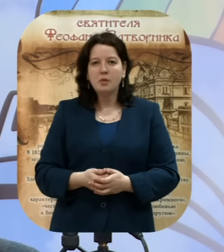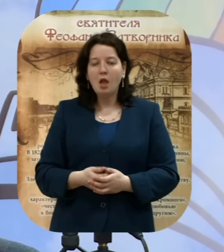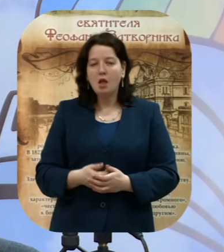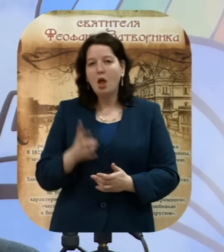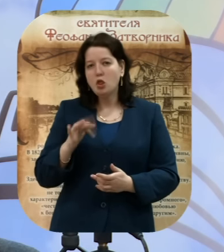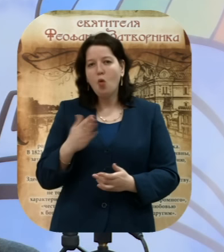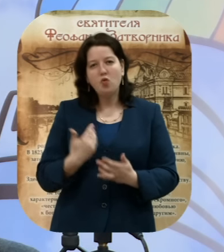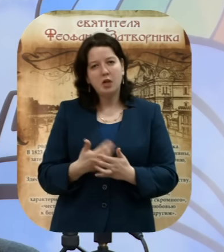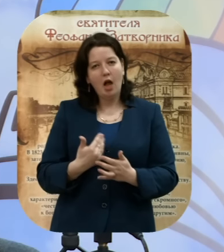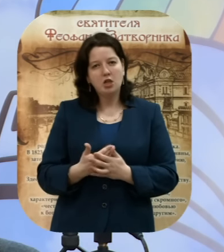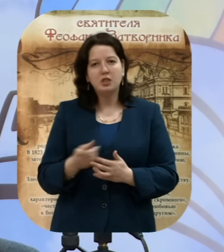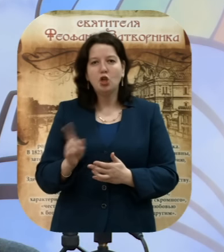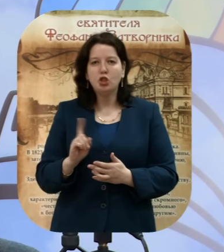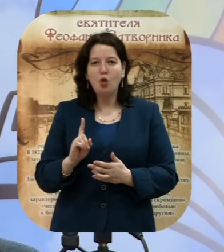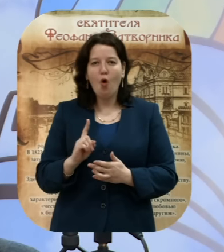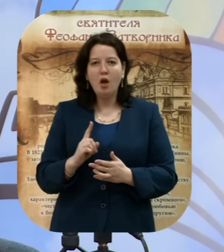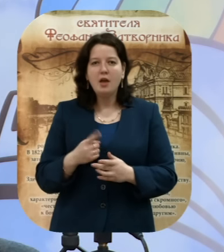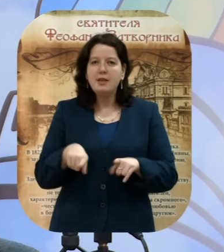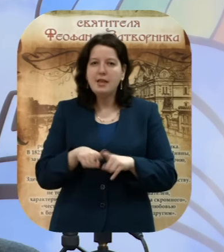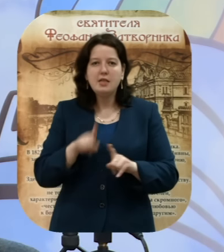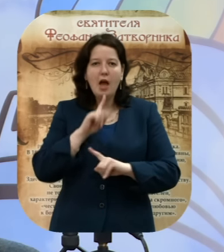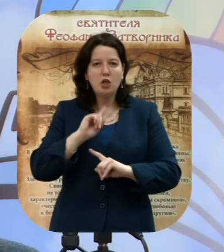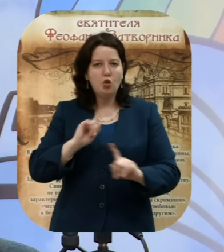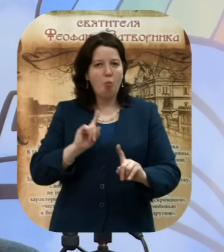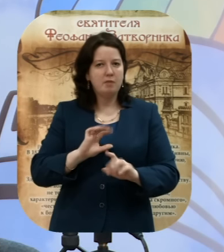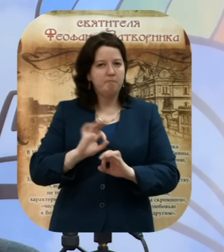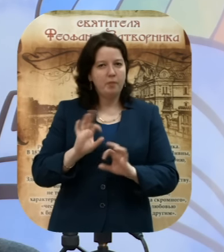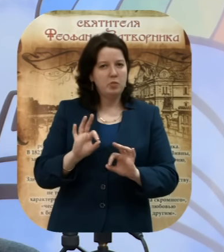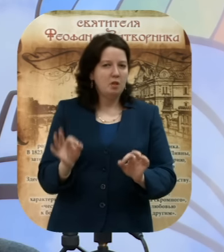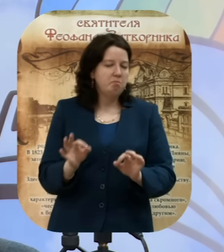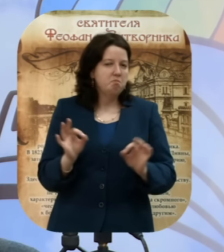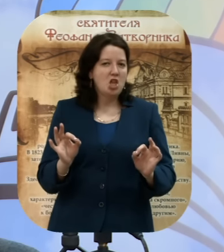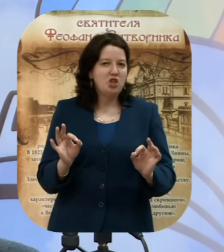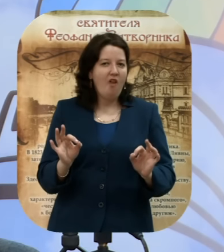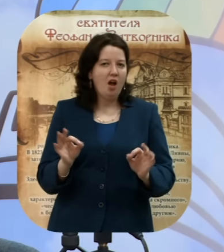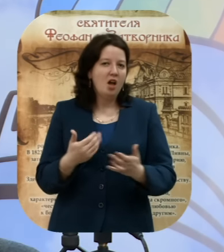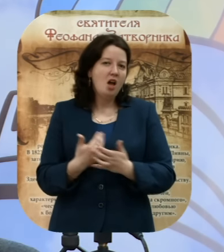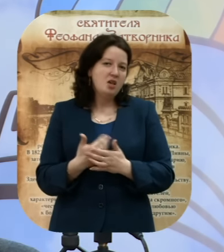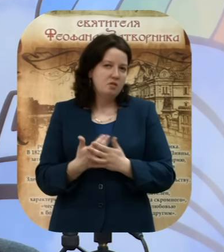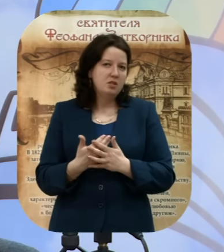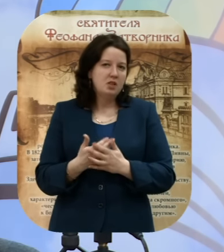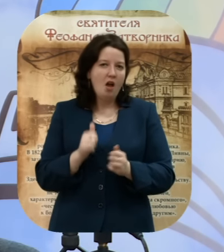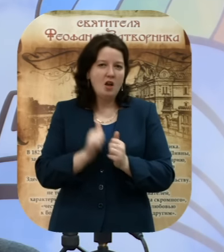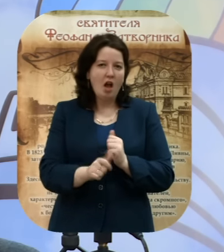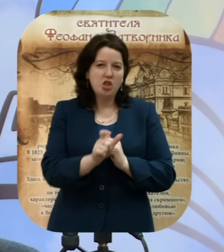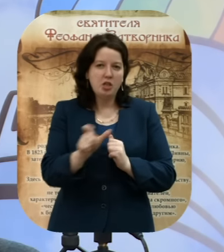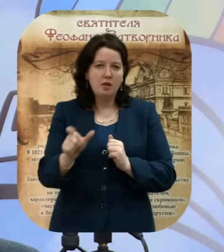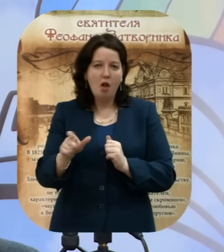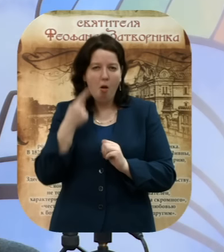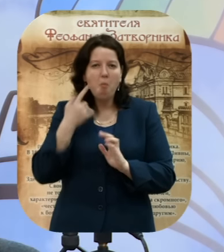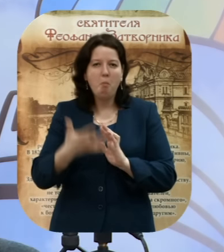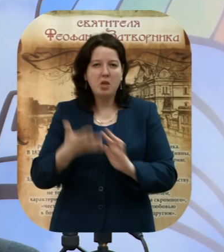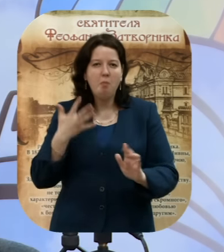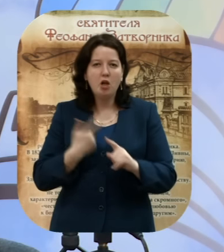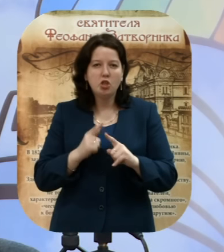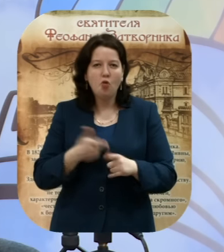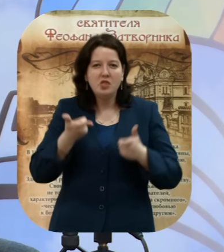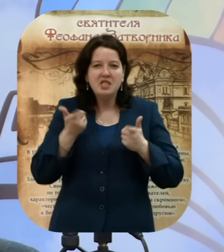Ну, мне кажется, что здесь особенно расписывать нечего. Кажется, каждый понимает, что действительно